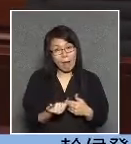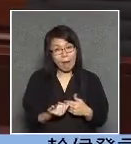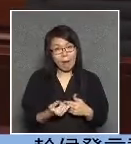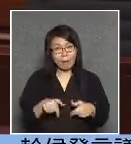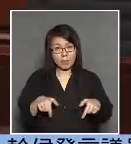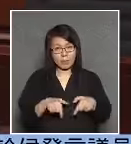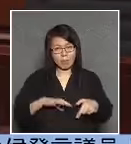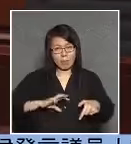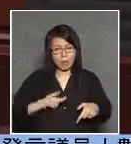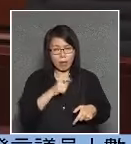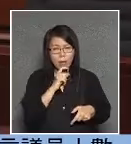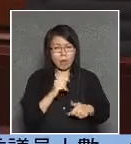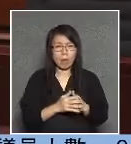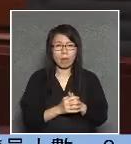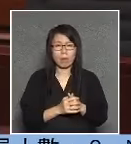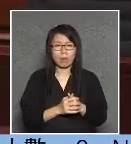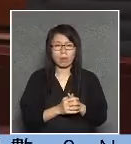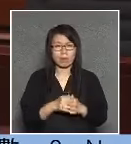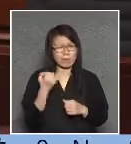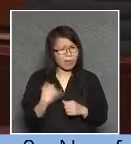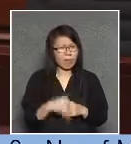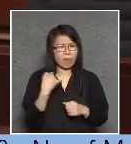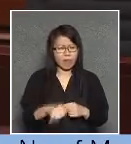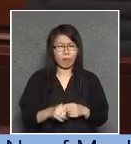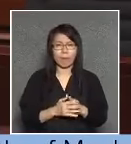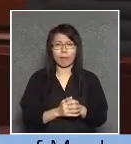態，愛不得。